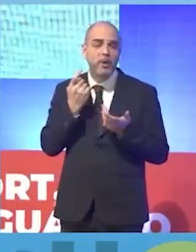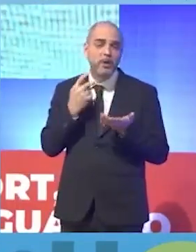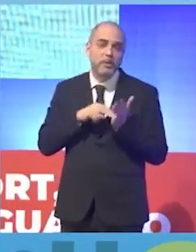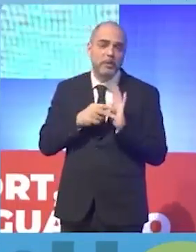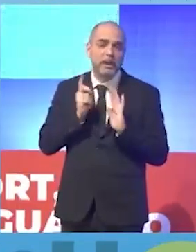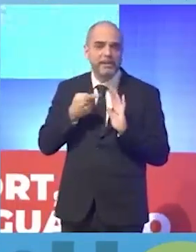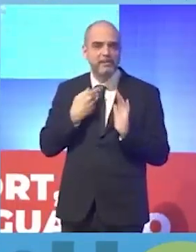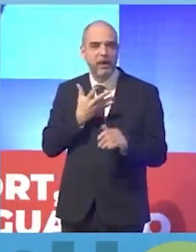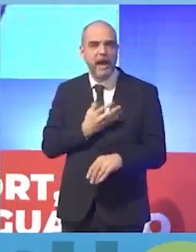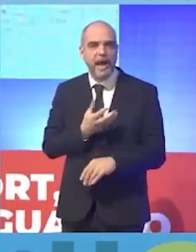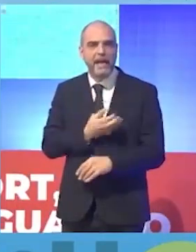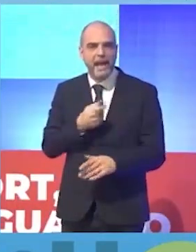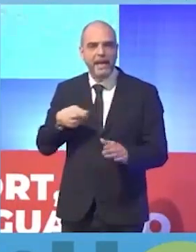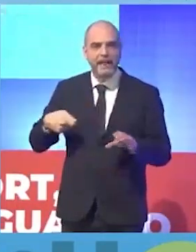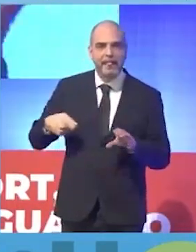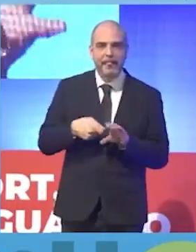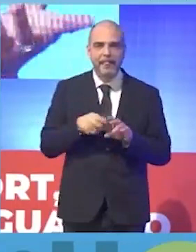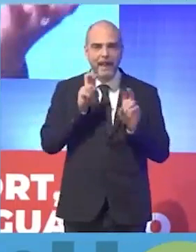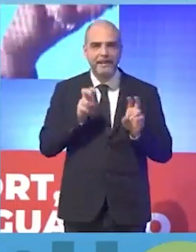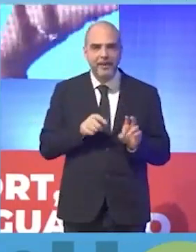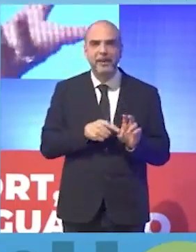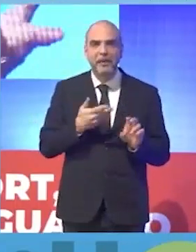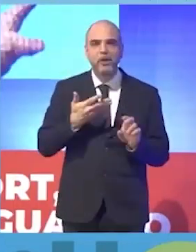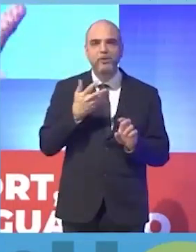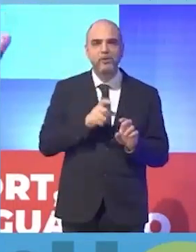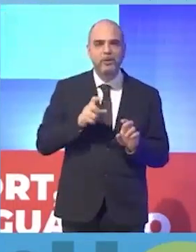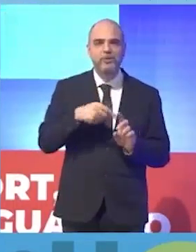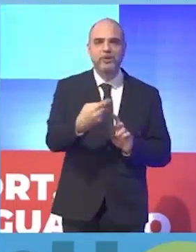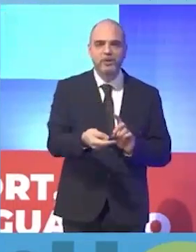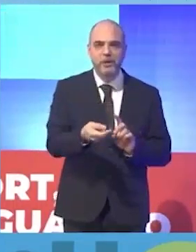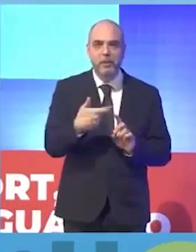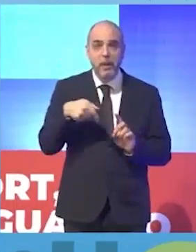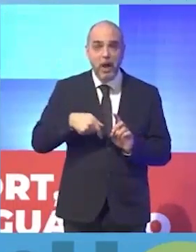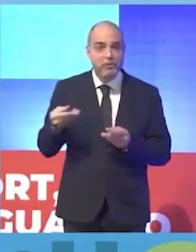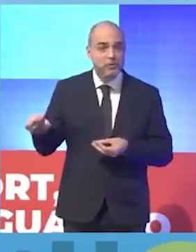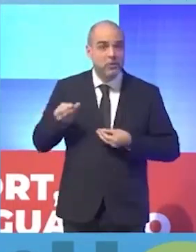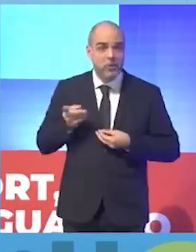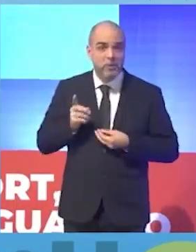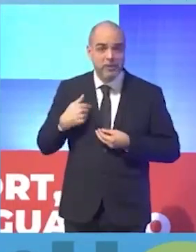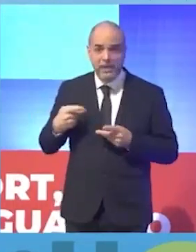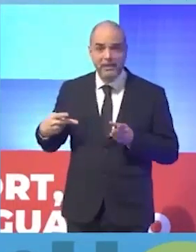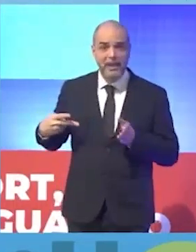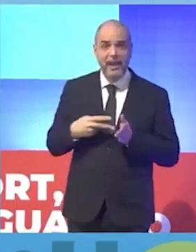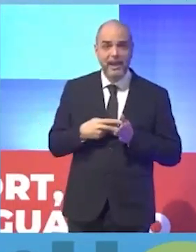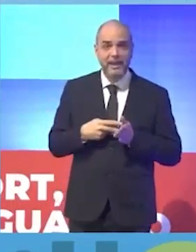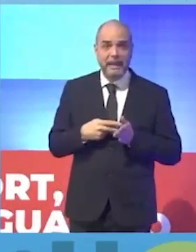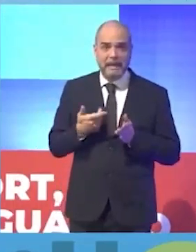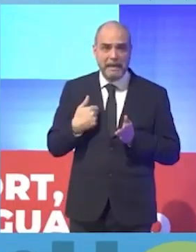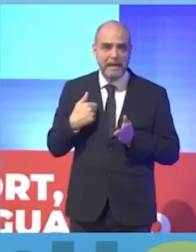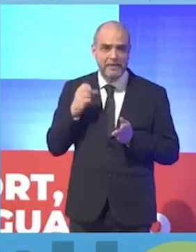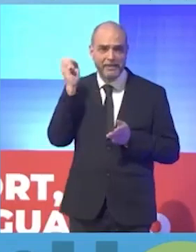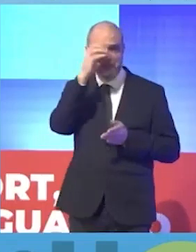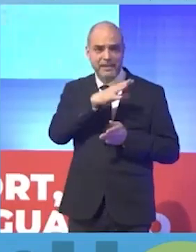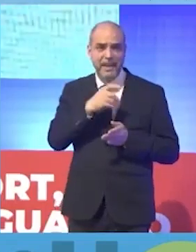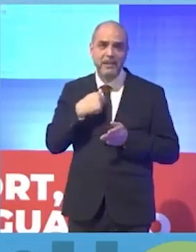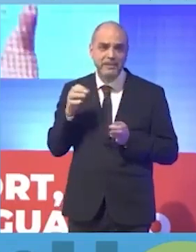sono smemorata, sì, oggi non ho portato il caricabatterie, quindi se sentirete un suono non spaventatevi, non è una bomba, ma è la